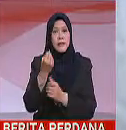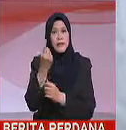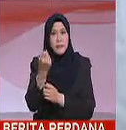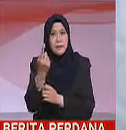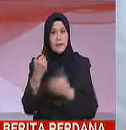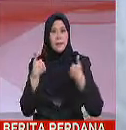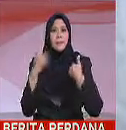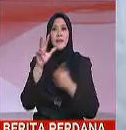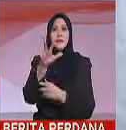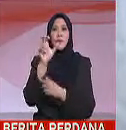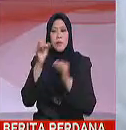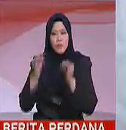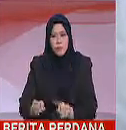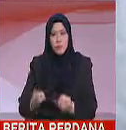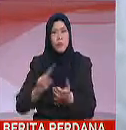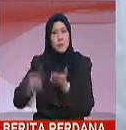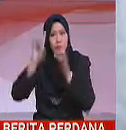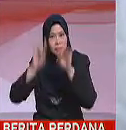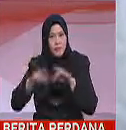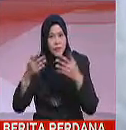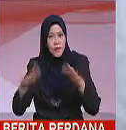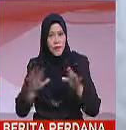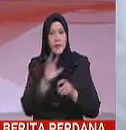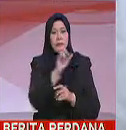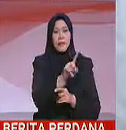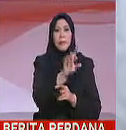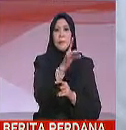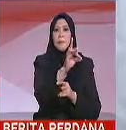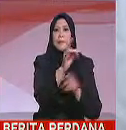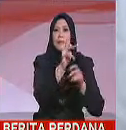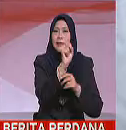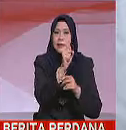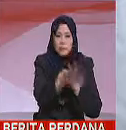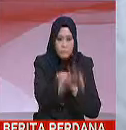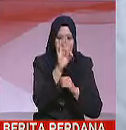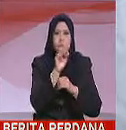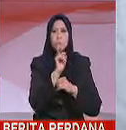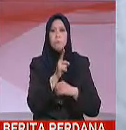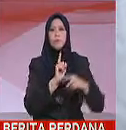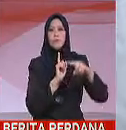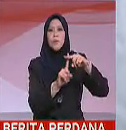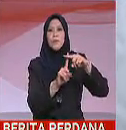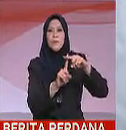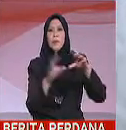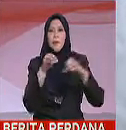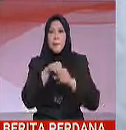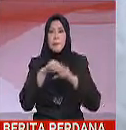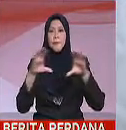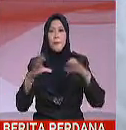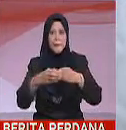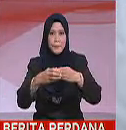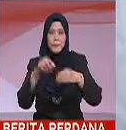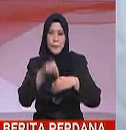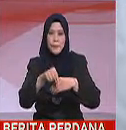sejumlah 300 individu telah disaring, di mana 118 kes telah dikesan positif dalam kluster ini.